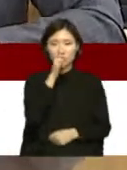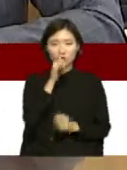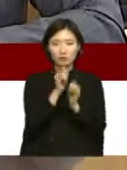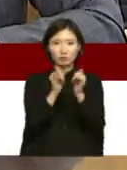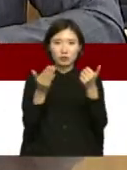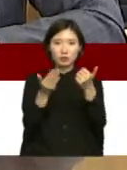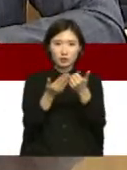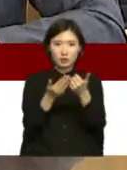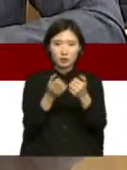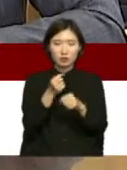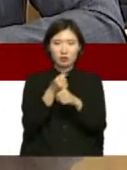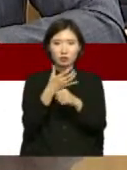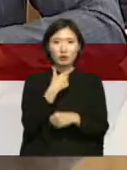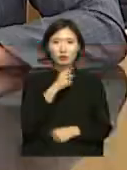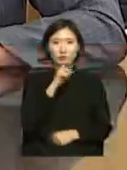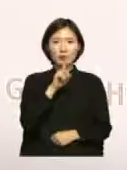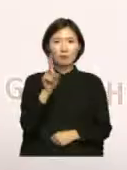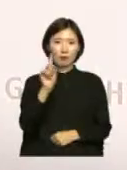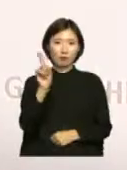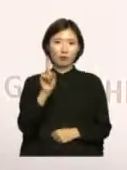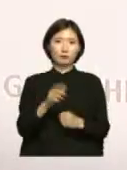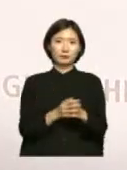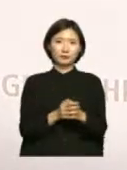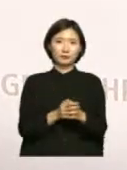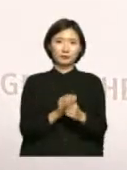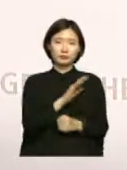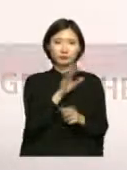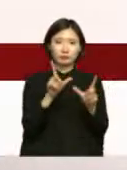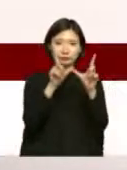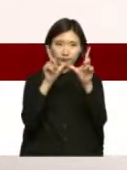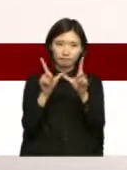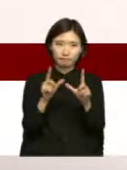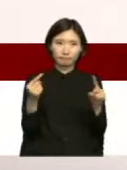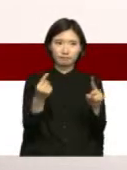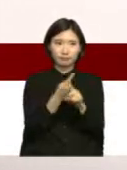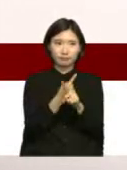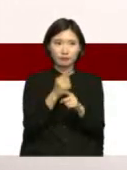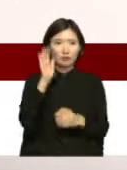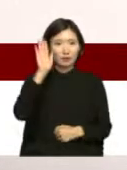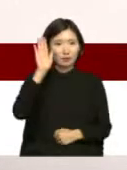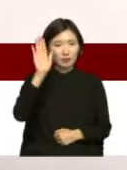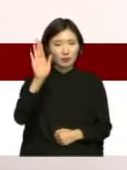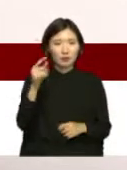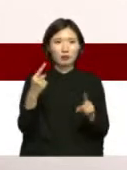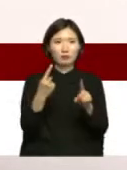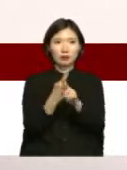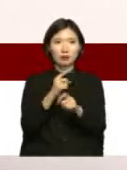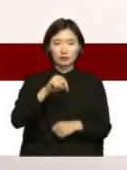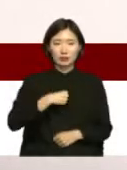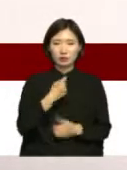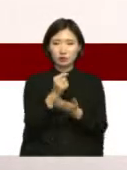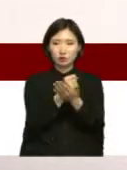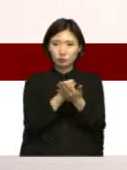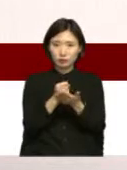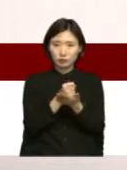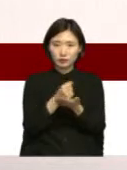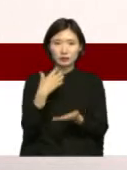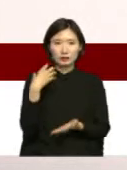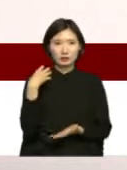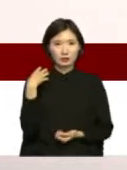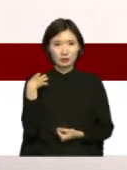싶은 말씀 있으면 한 말씀 부탁드리겠습니다. 네. 우리의 삶을 바꾸고 우리의 미래를 바꾸고 자신의 운명을 책임지는